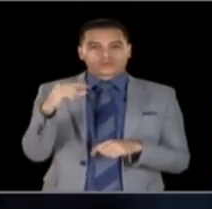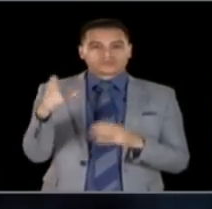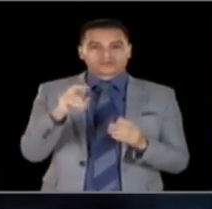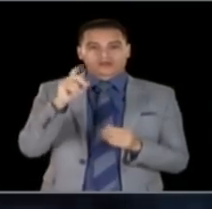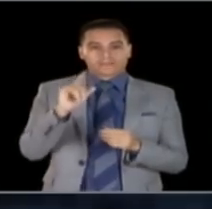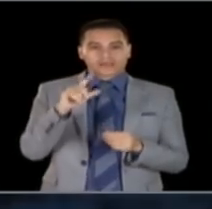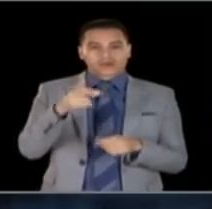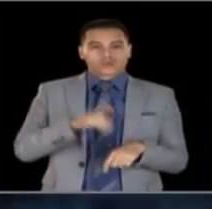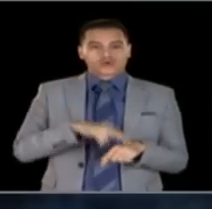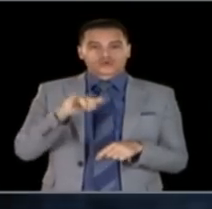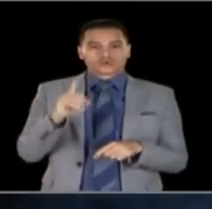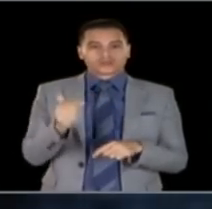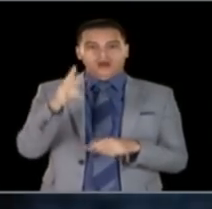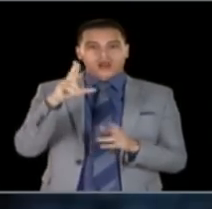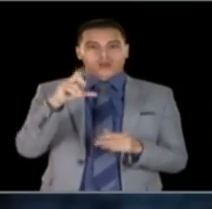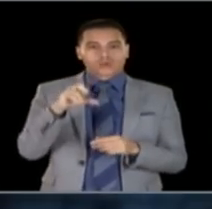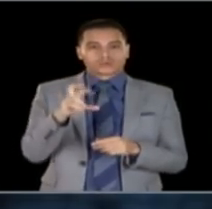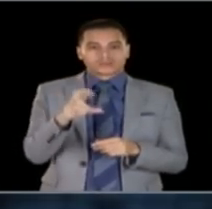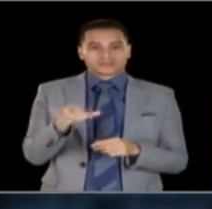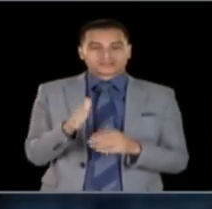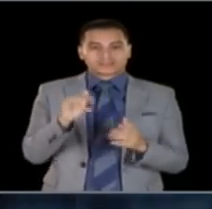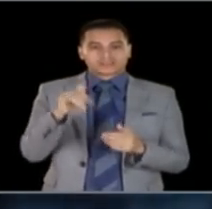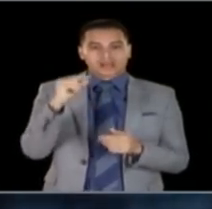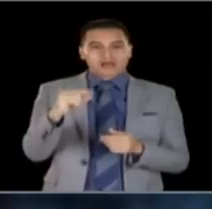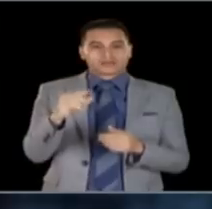اللوزي، إياد نصار.